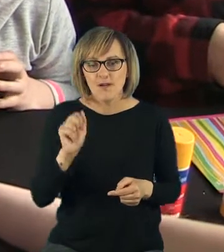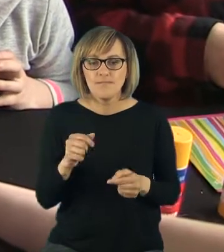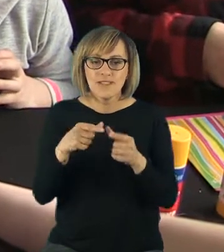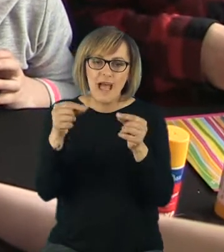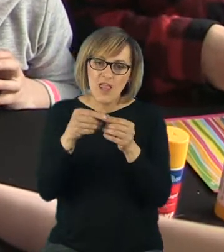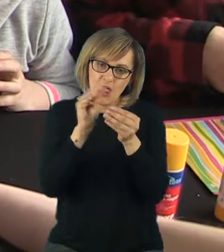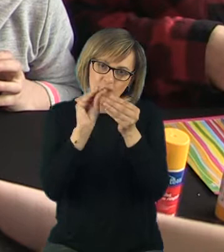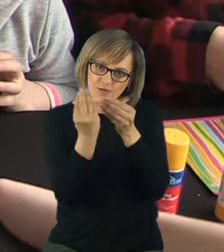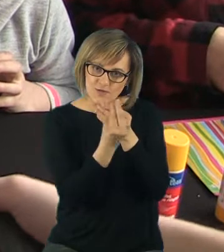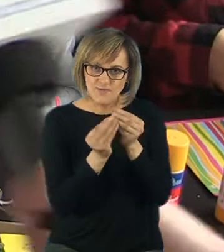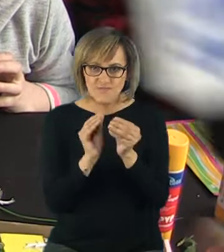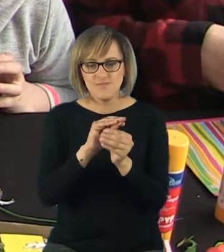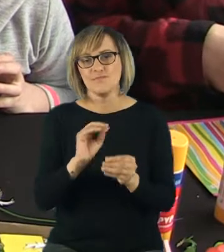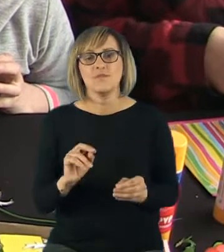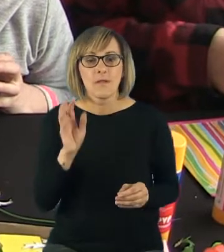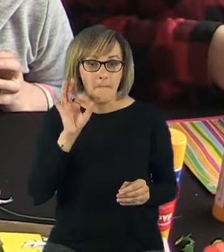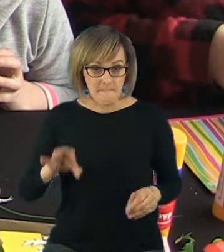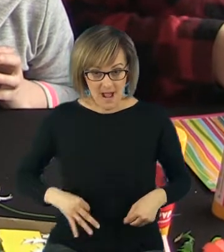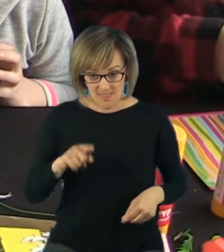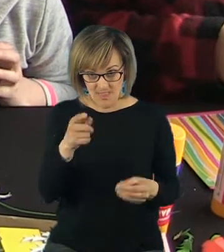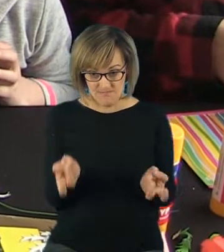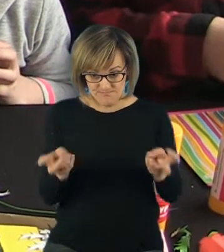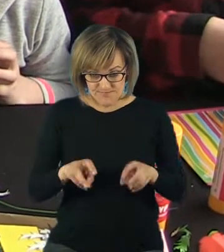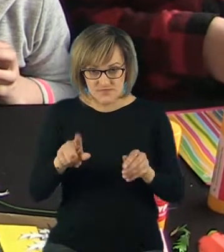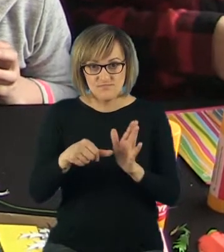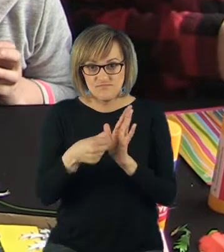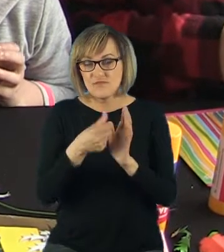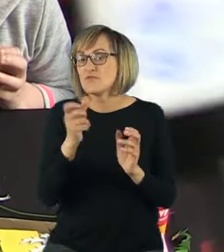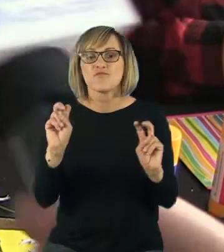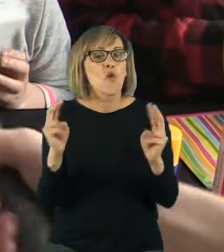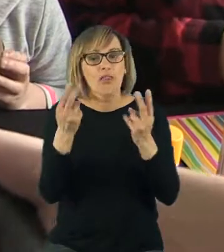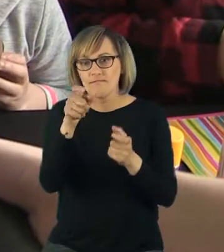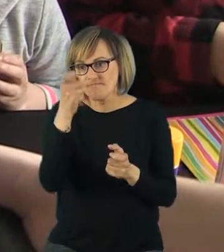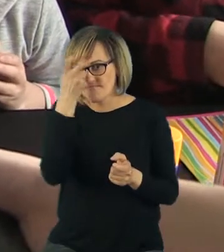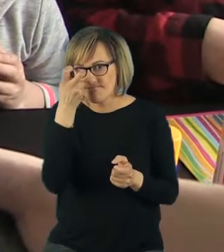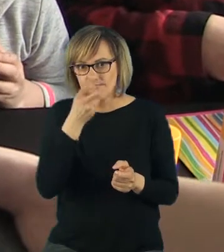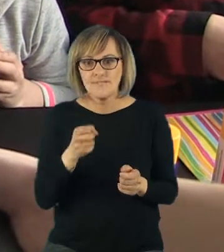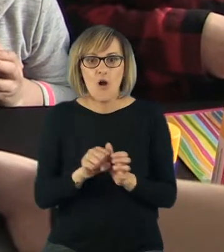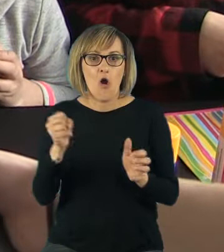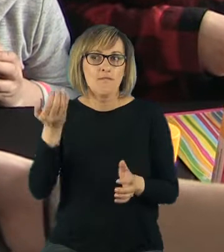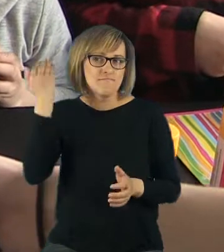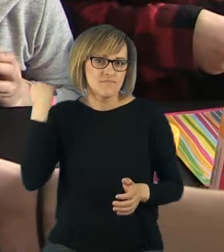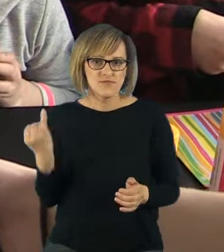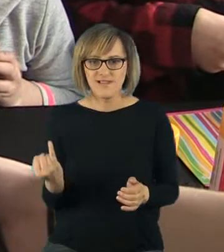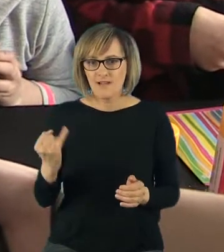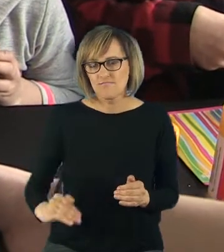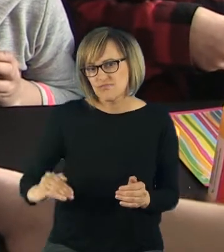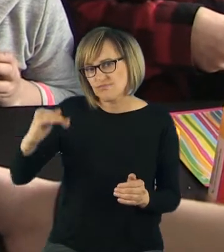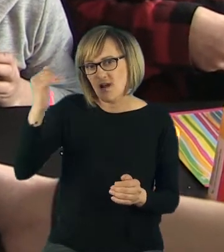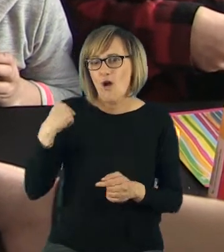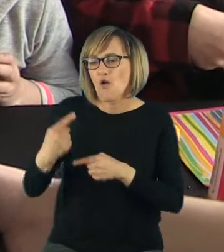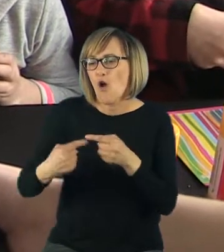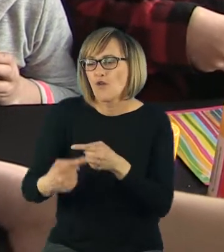jajeczka. Pani jest twórczynią ludową. Skąd takie zainteresowanie? Od dziecka, już z